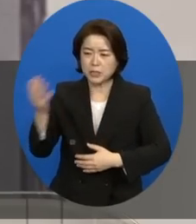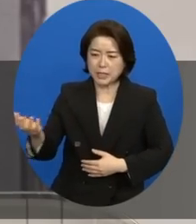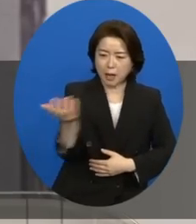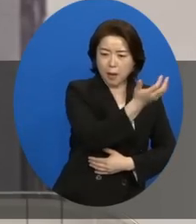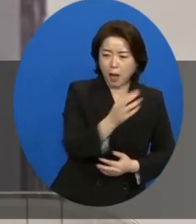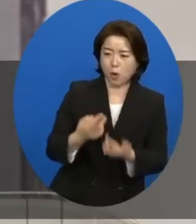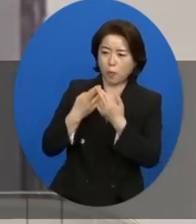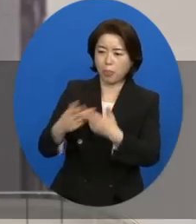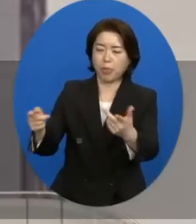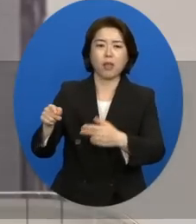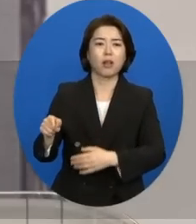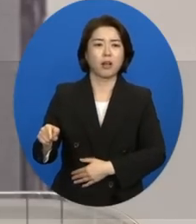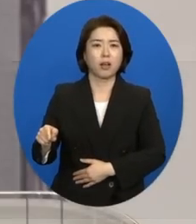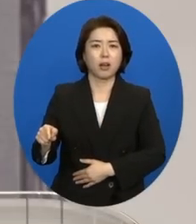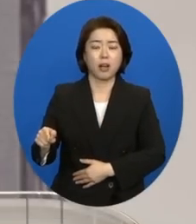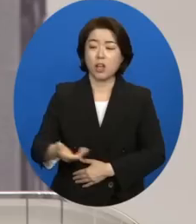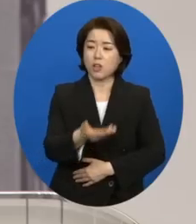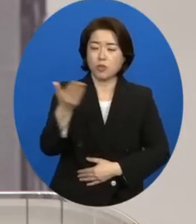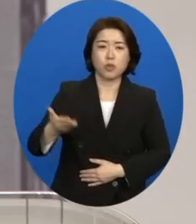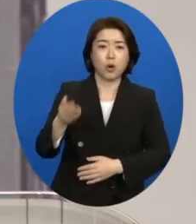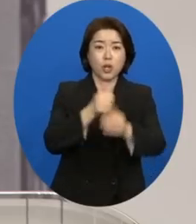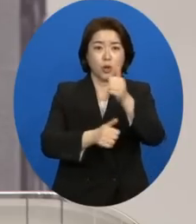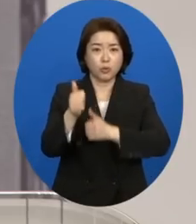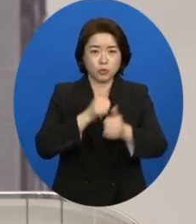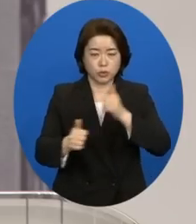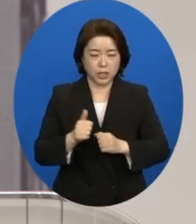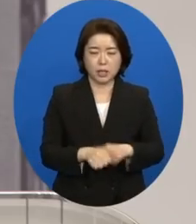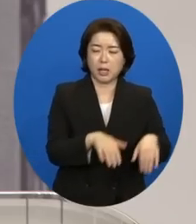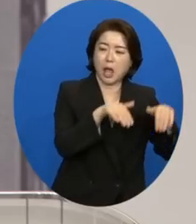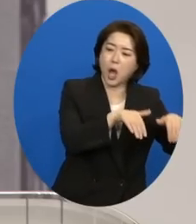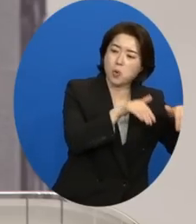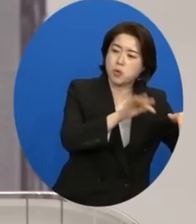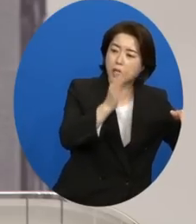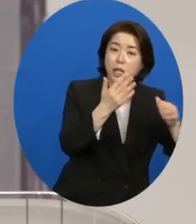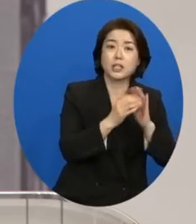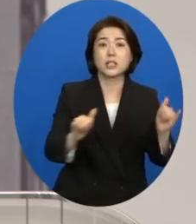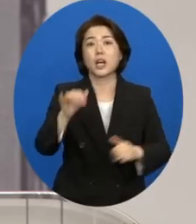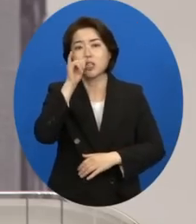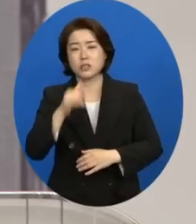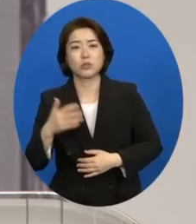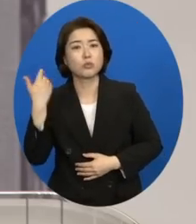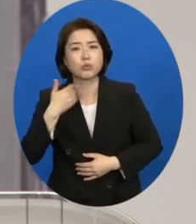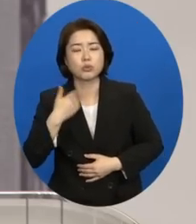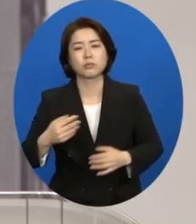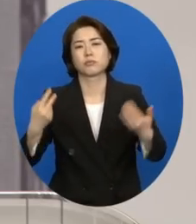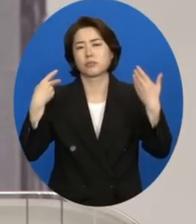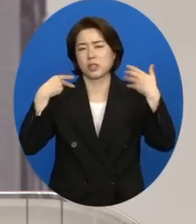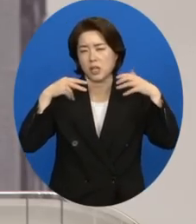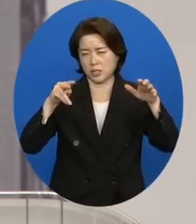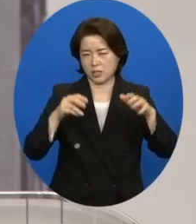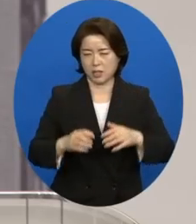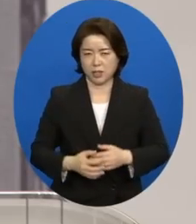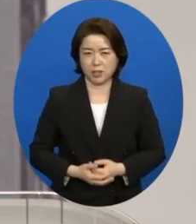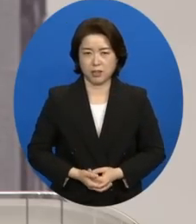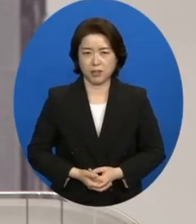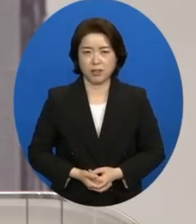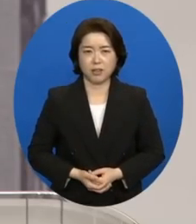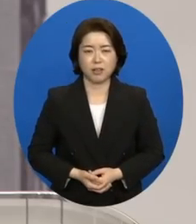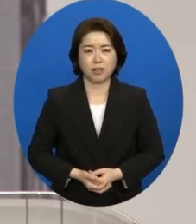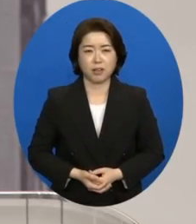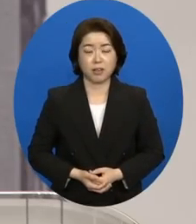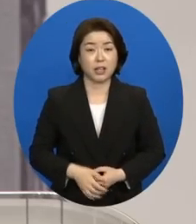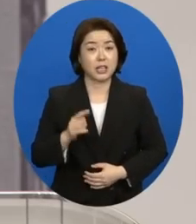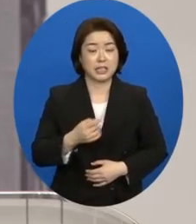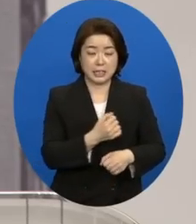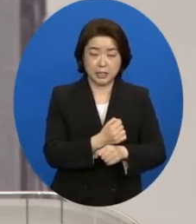뒤에 너희 후손들 중에는 바벨론의 환관이 되는 자가 있을 것이다 누굽니까 다이죠 그러니까